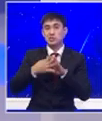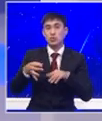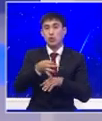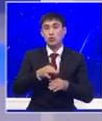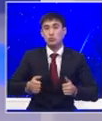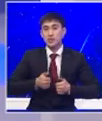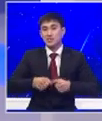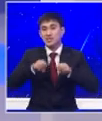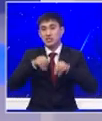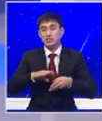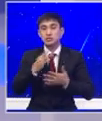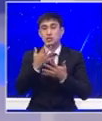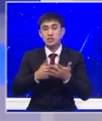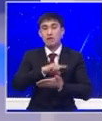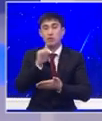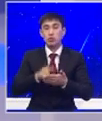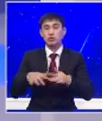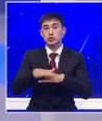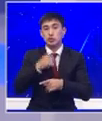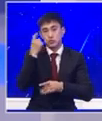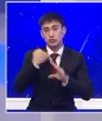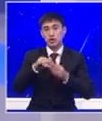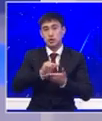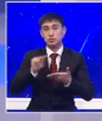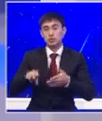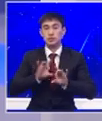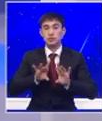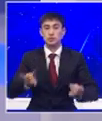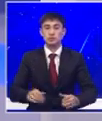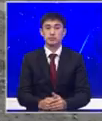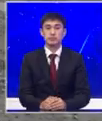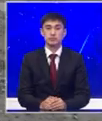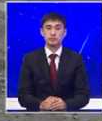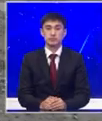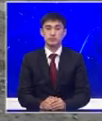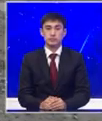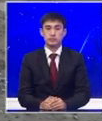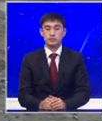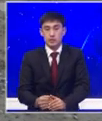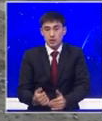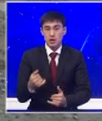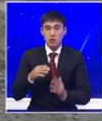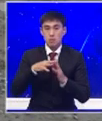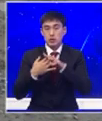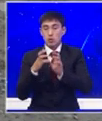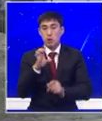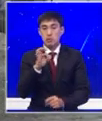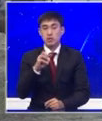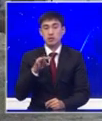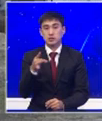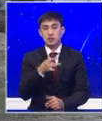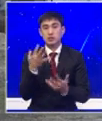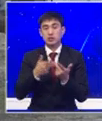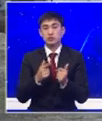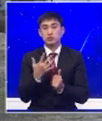округа пытается решить перечисленные вопросы жителей, узнавал наш корреспондент. Село Байдыбек Талгарского района